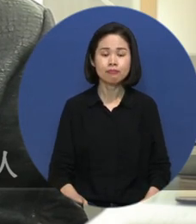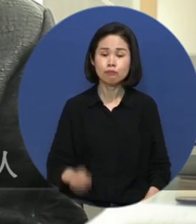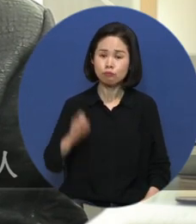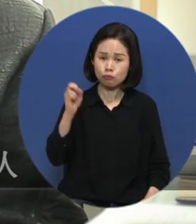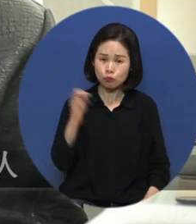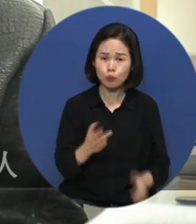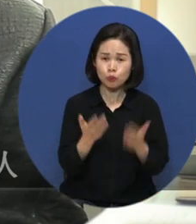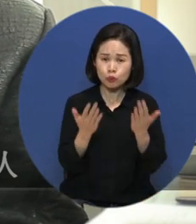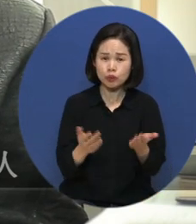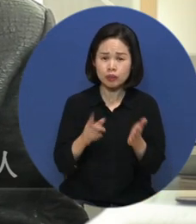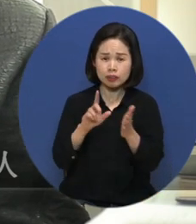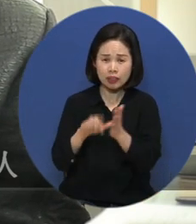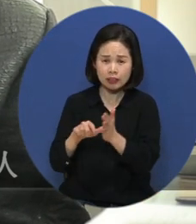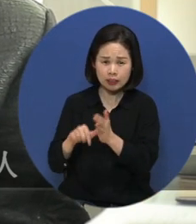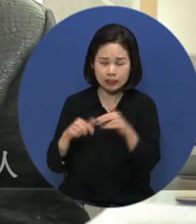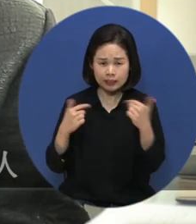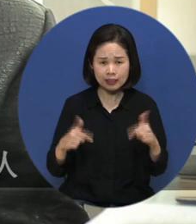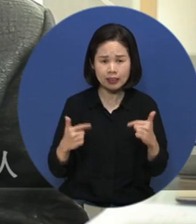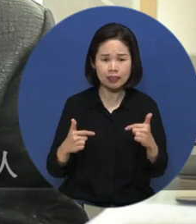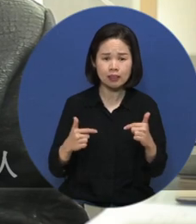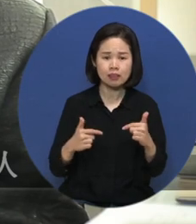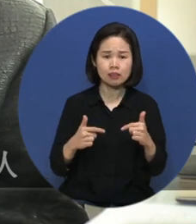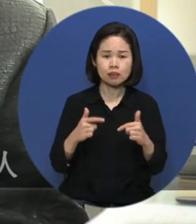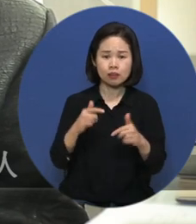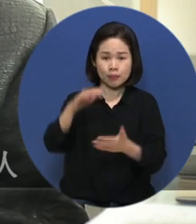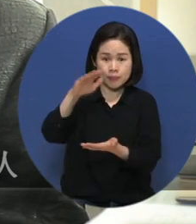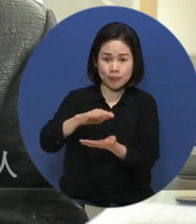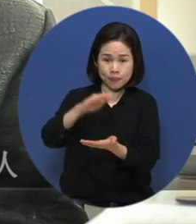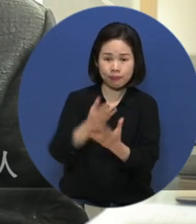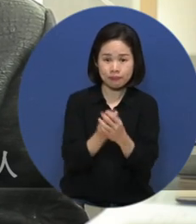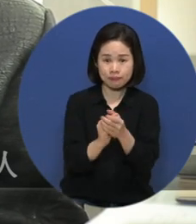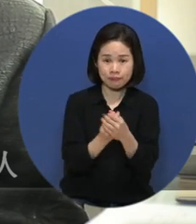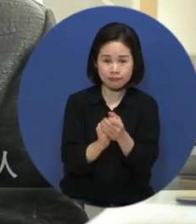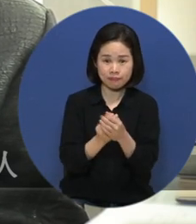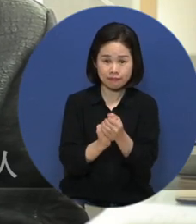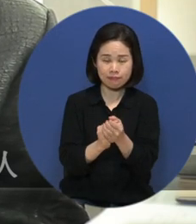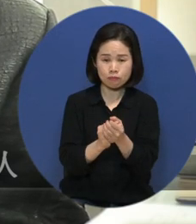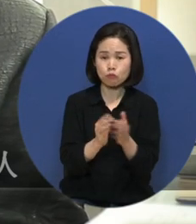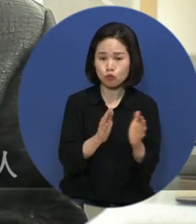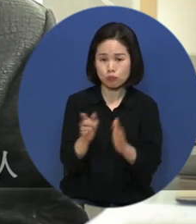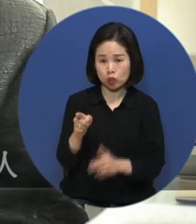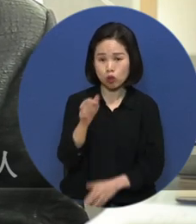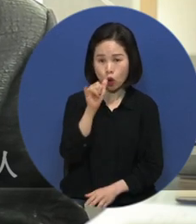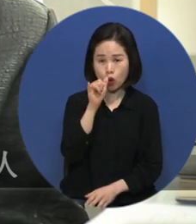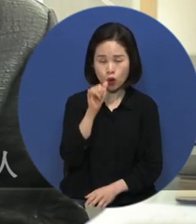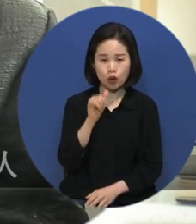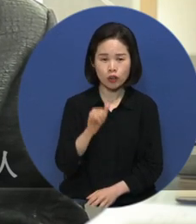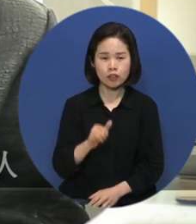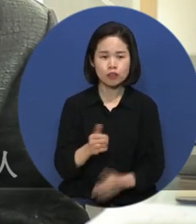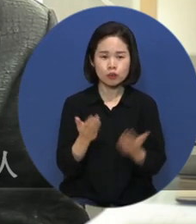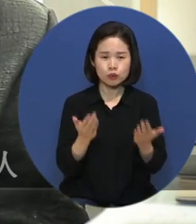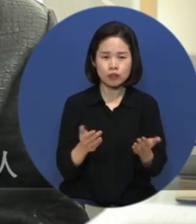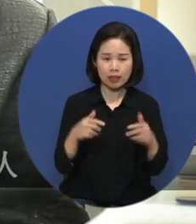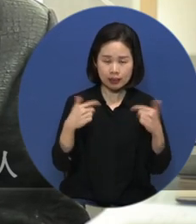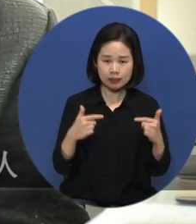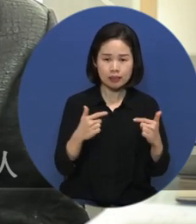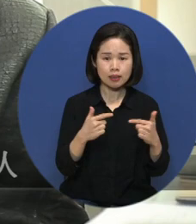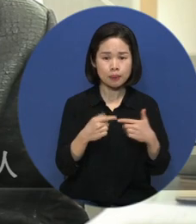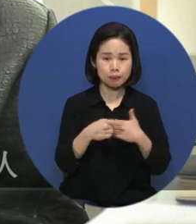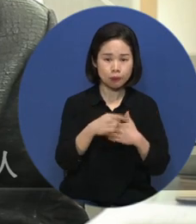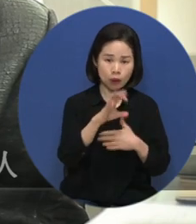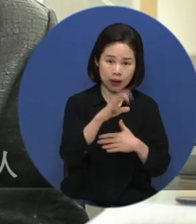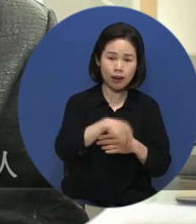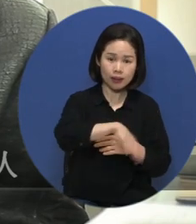그리고 쉬는 시간마다도 또 이 손을 세정할 수 있도록 다 준비를 해놓고 쉬는 시간마다 손을 씻도록 그렇게 유도를